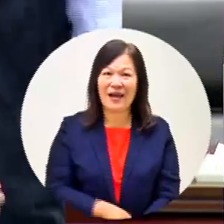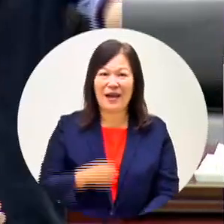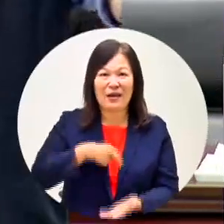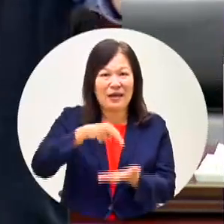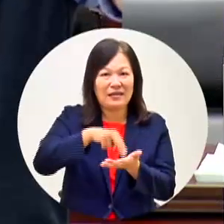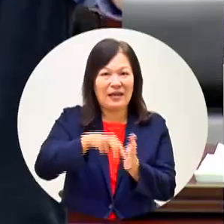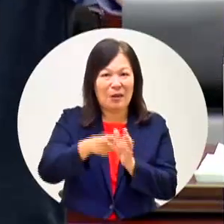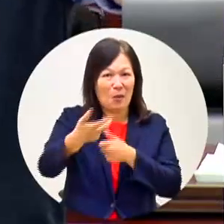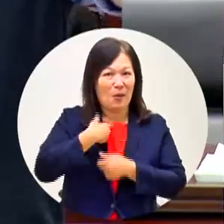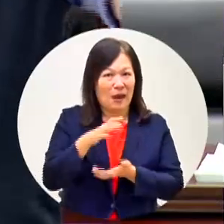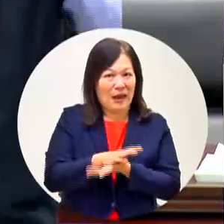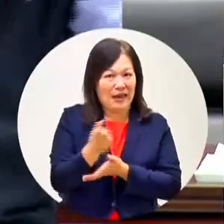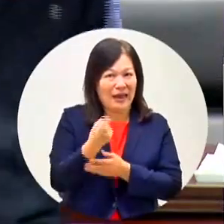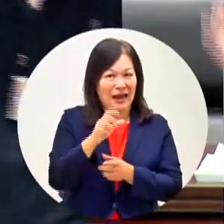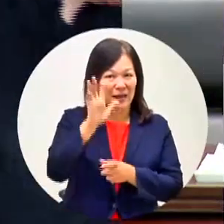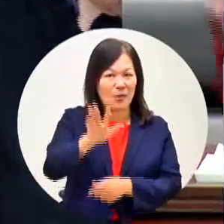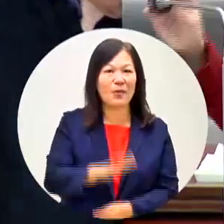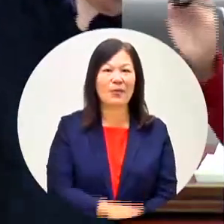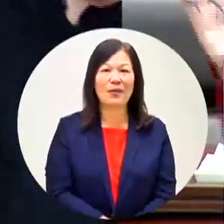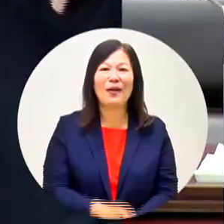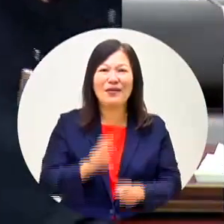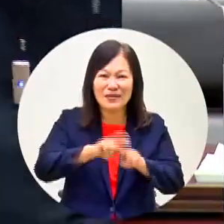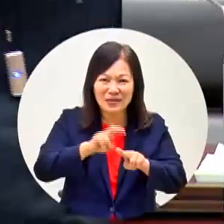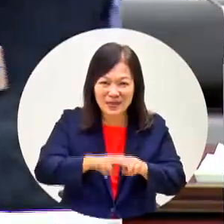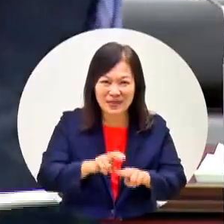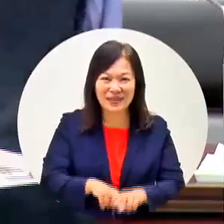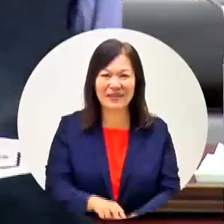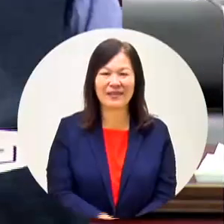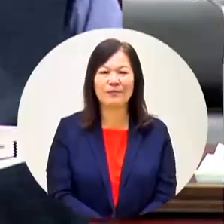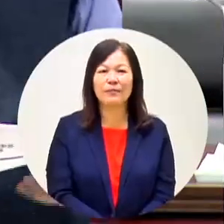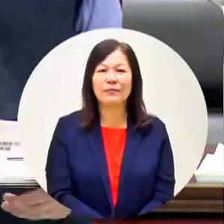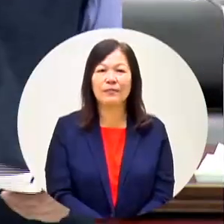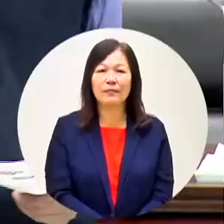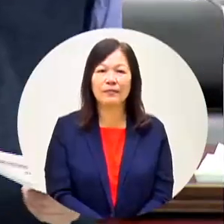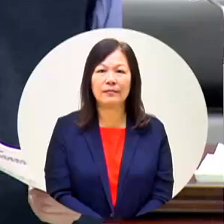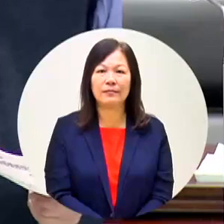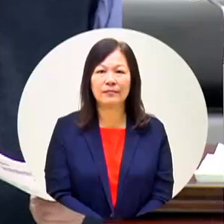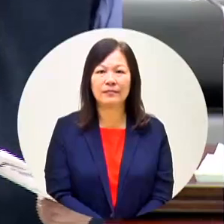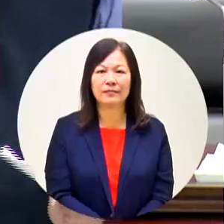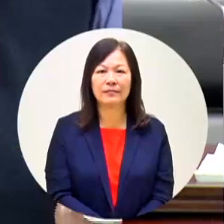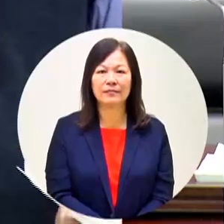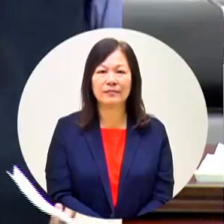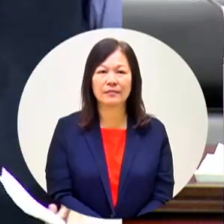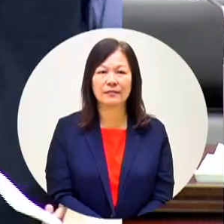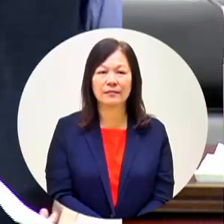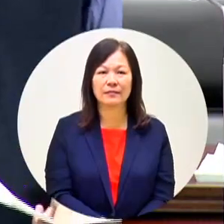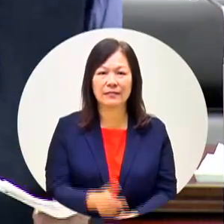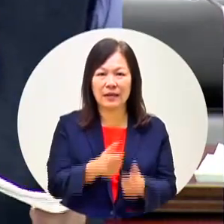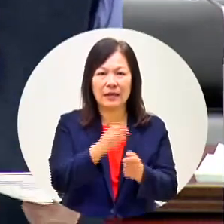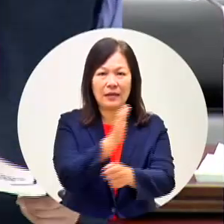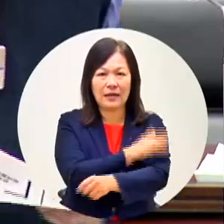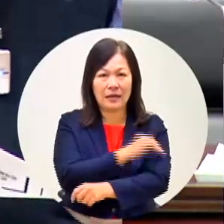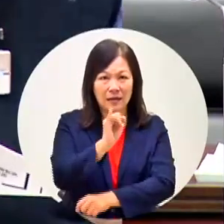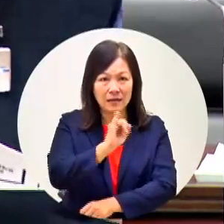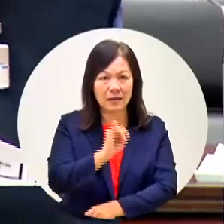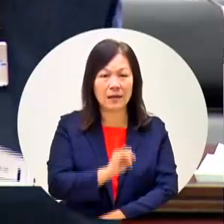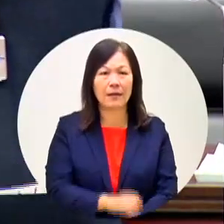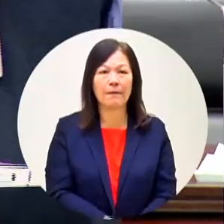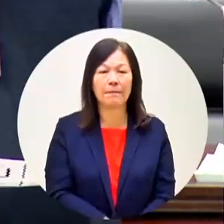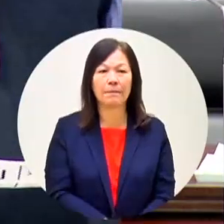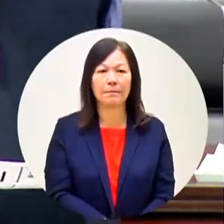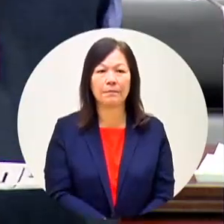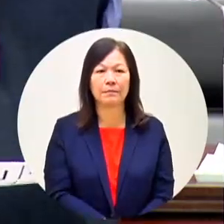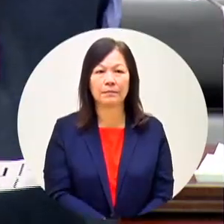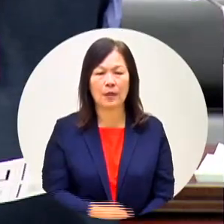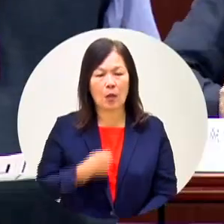请坐，请坐，掐贼了，豆豆豆豆。谢谢陈美雅议员，但是我想就我所了解的做一个简单的报